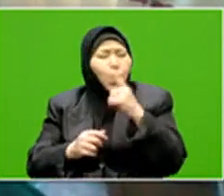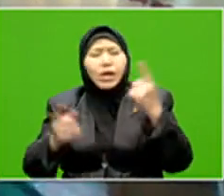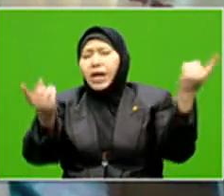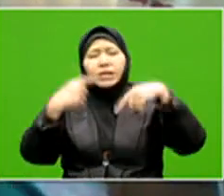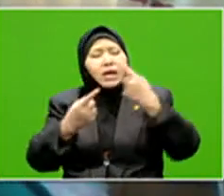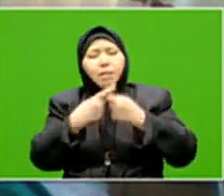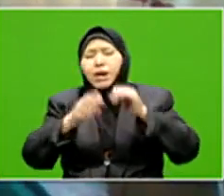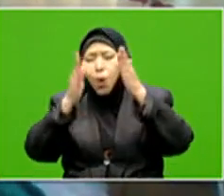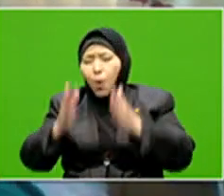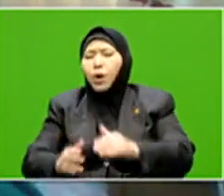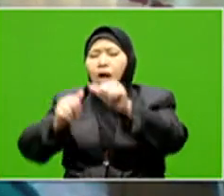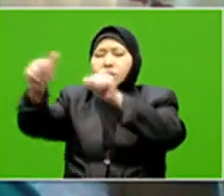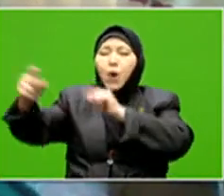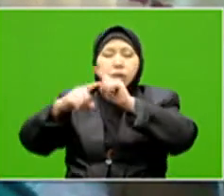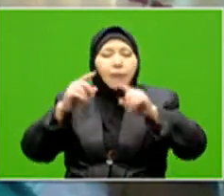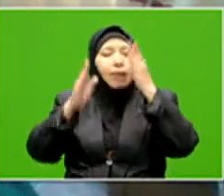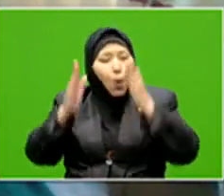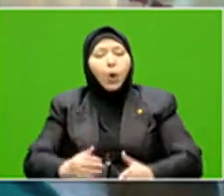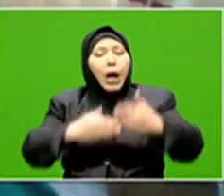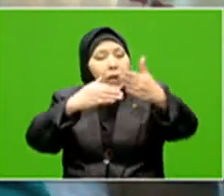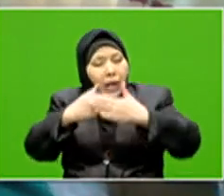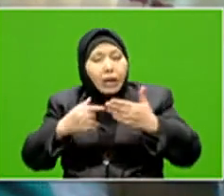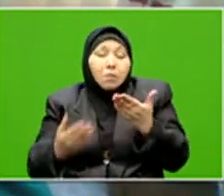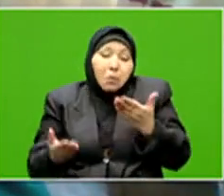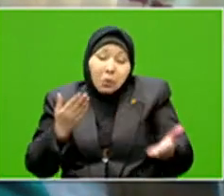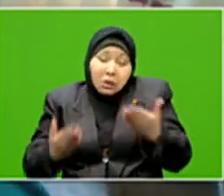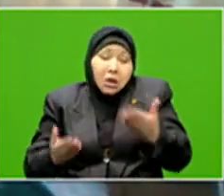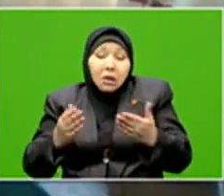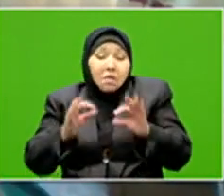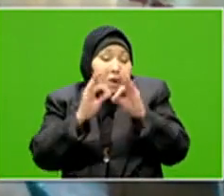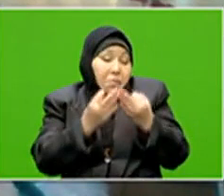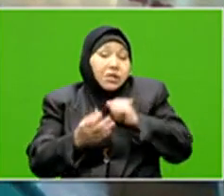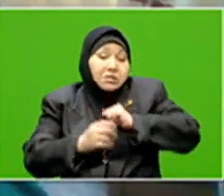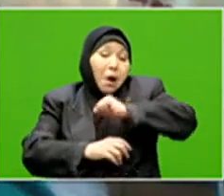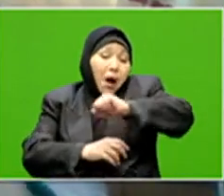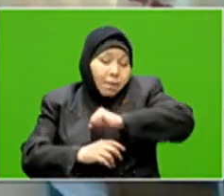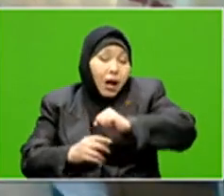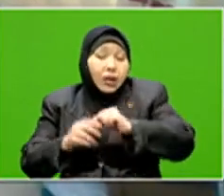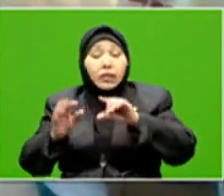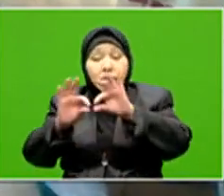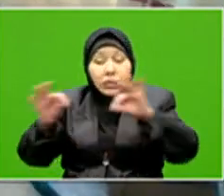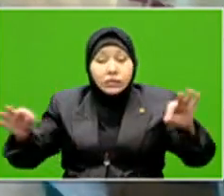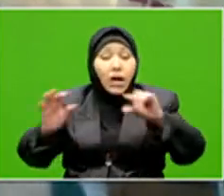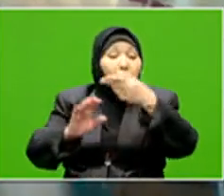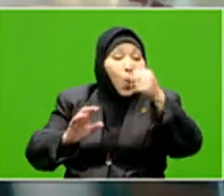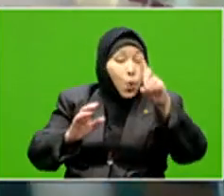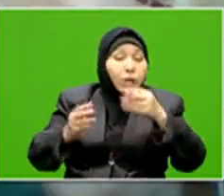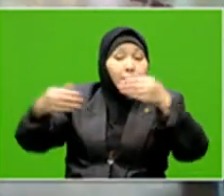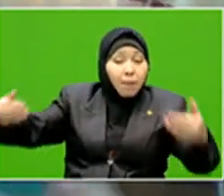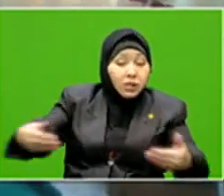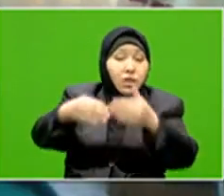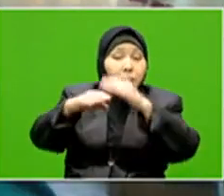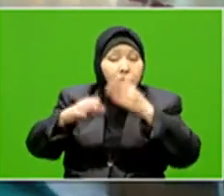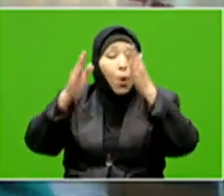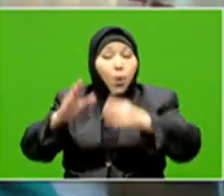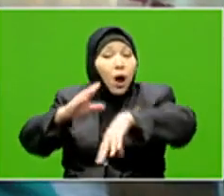daripada orang jauh, tetapi orang dekat, ahli keluarga sendiri pun mungkin menentangnya. Kisah Nabi Hud diperpanjangkan pula kepada orang luar